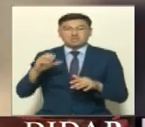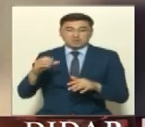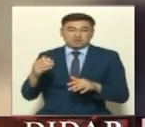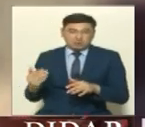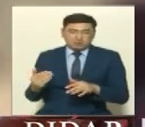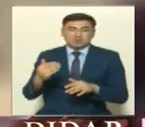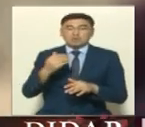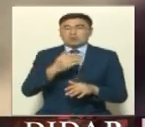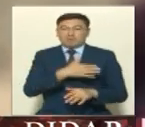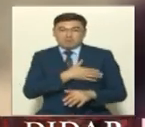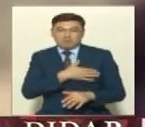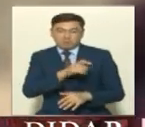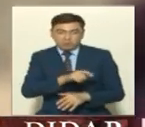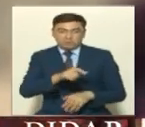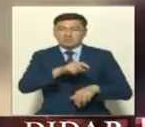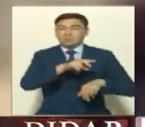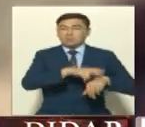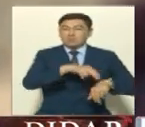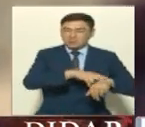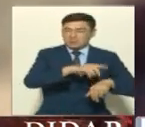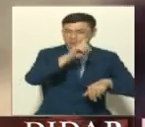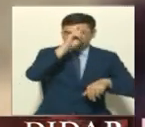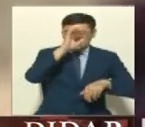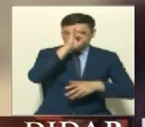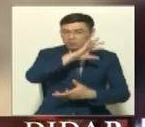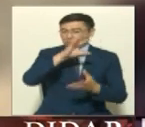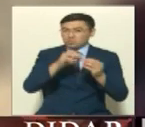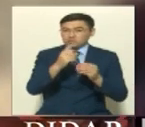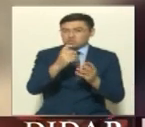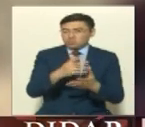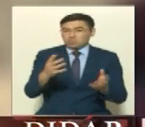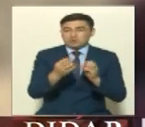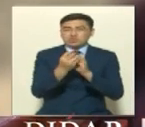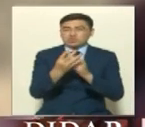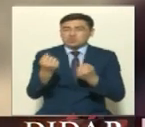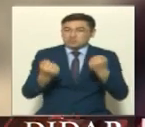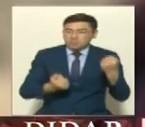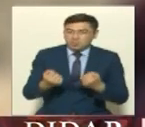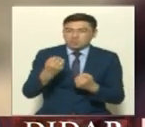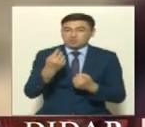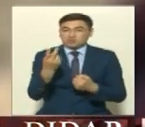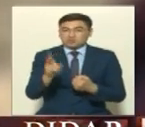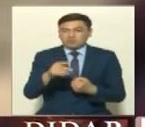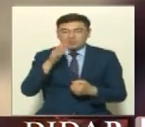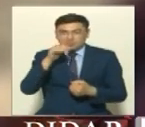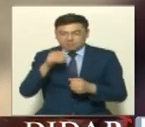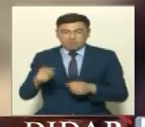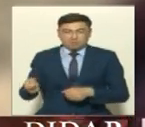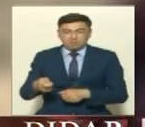департаментінің және волонтерлер мен полиция департаментінен барлығы 100-ден астам адам, 14 техника және 2 кинолог маманы жұмылдырылды.